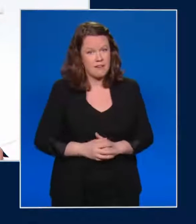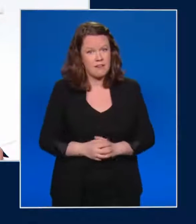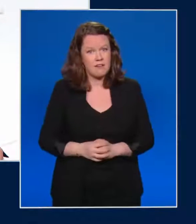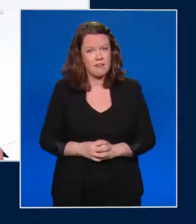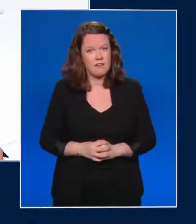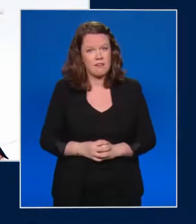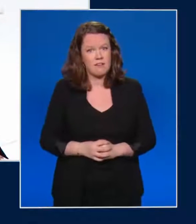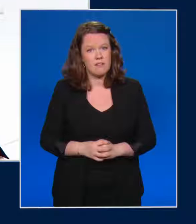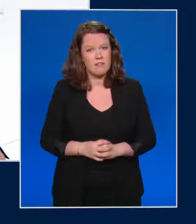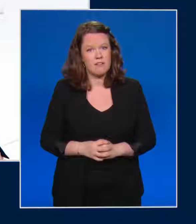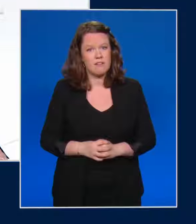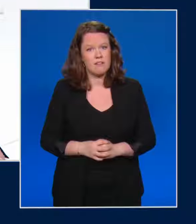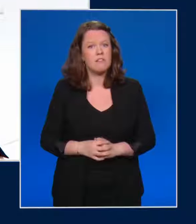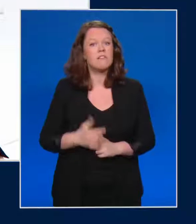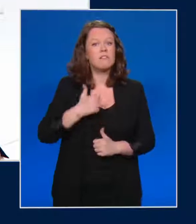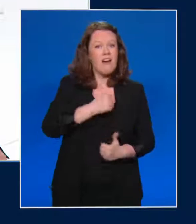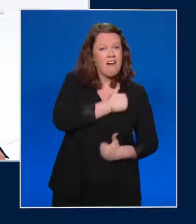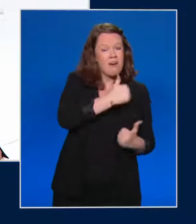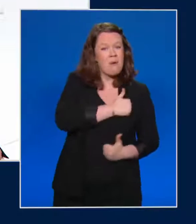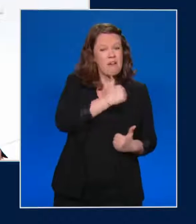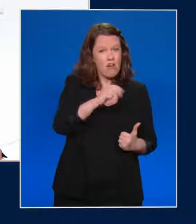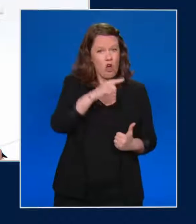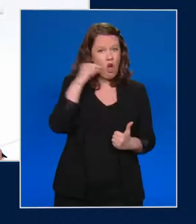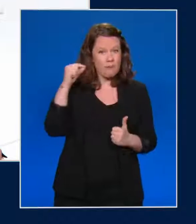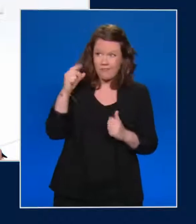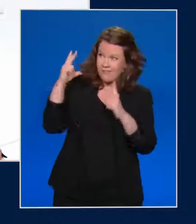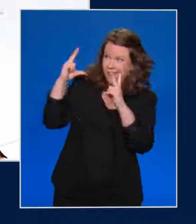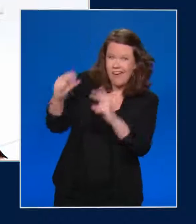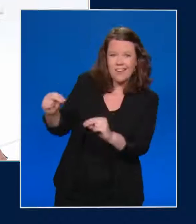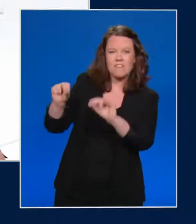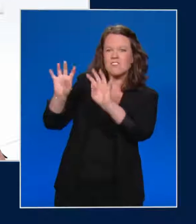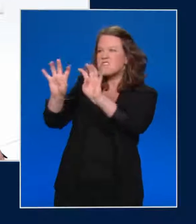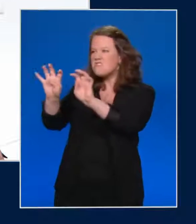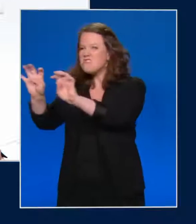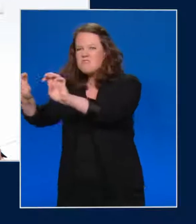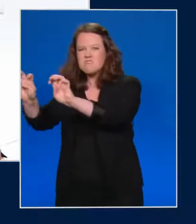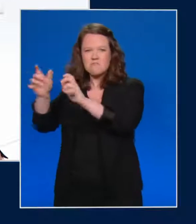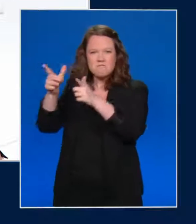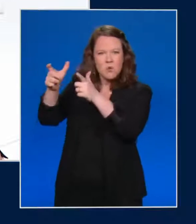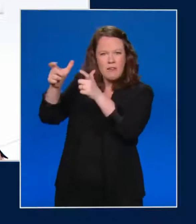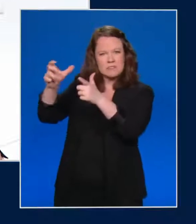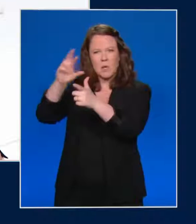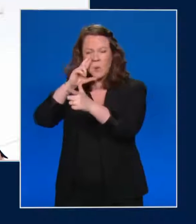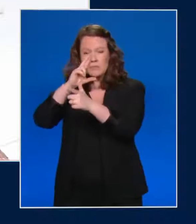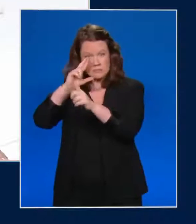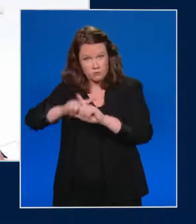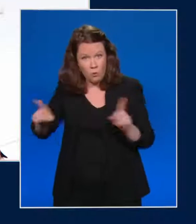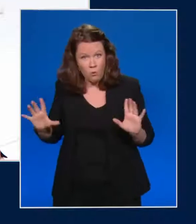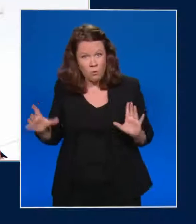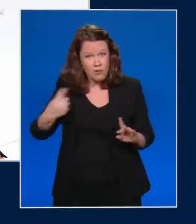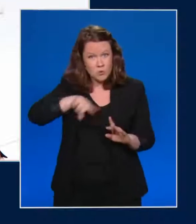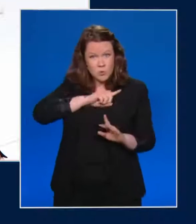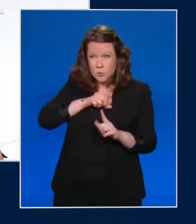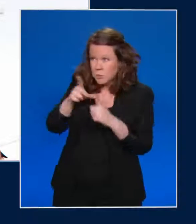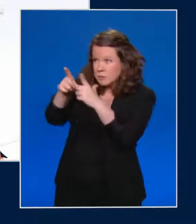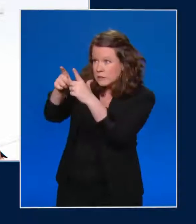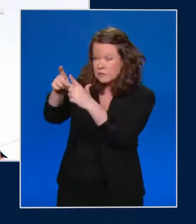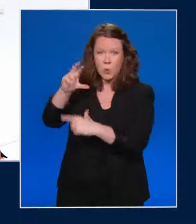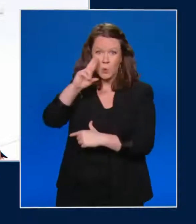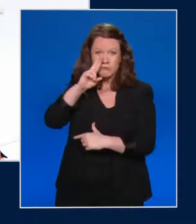il n'y a pas de troupes ni de base de l'otan en ukraine ce sont des mensonges la russie n'est pas agressé elle est